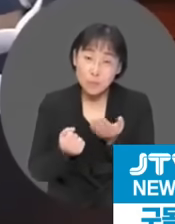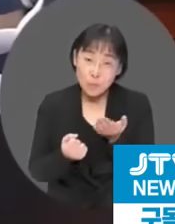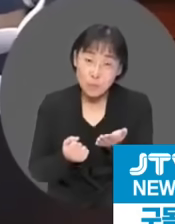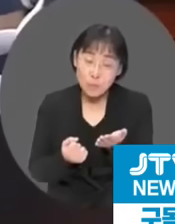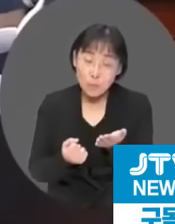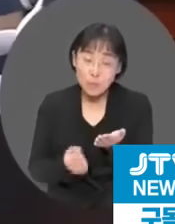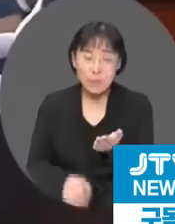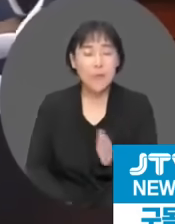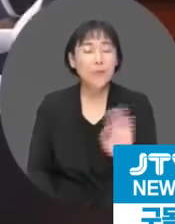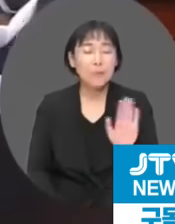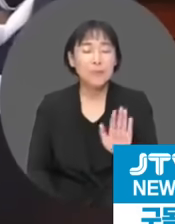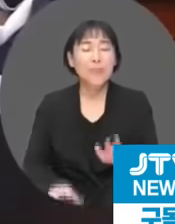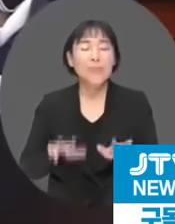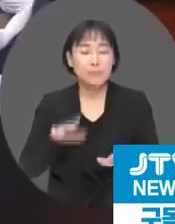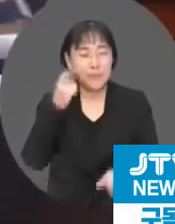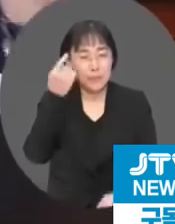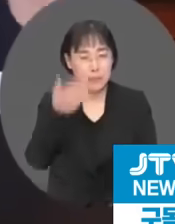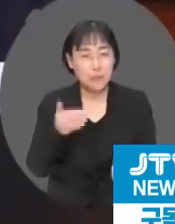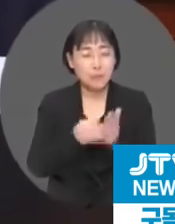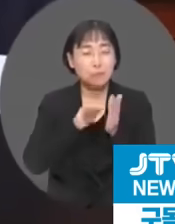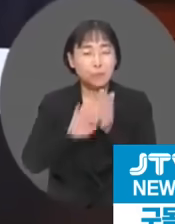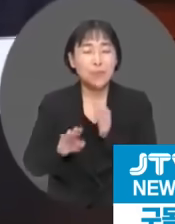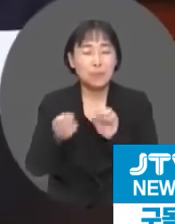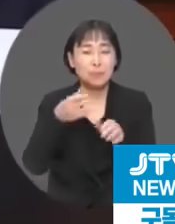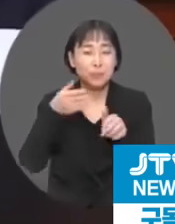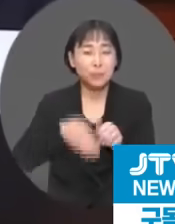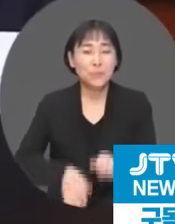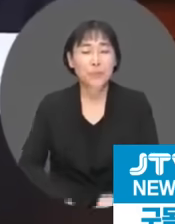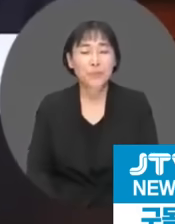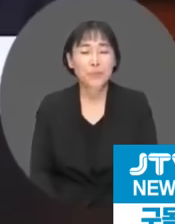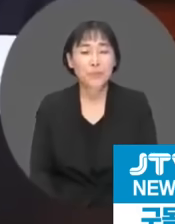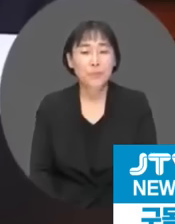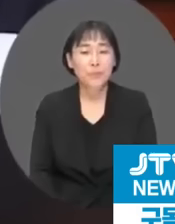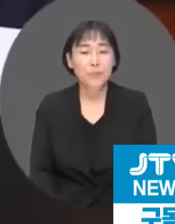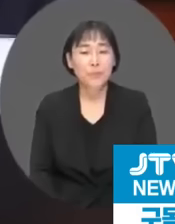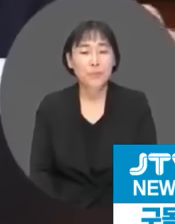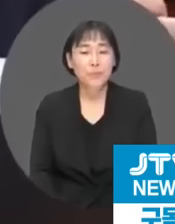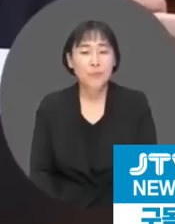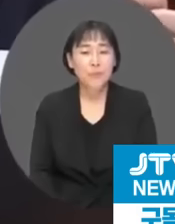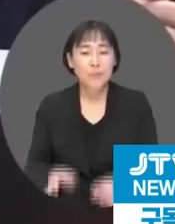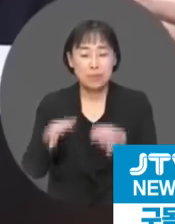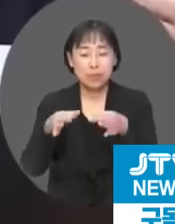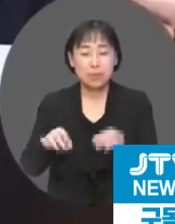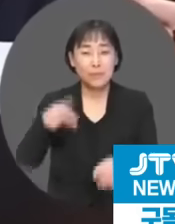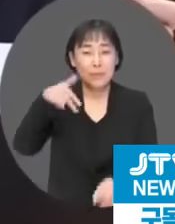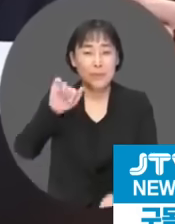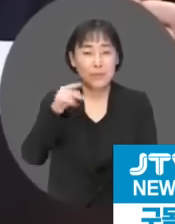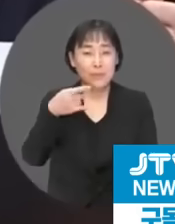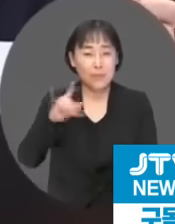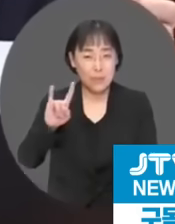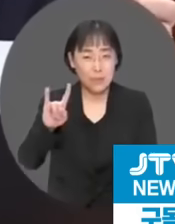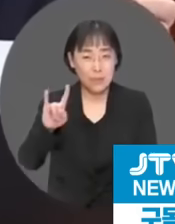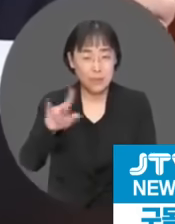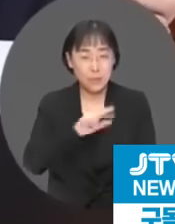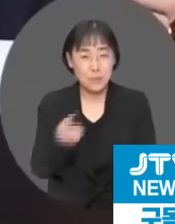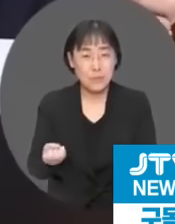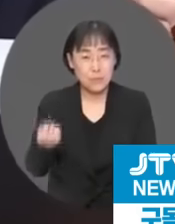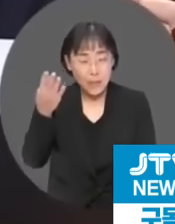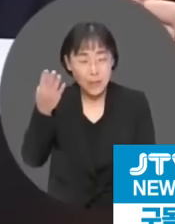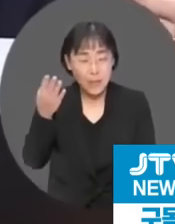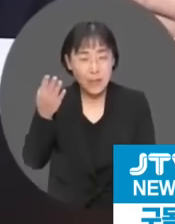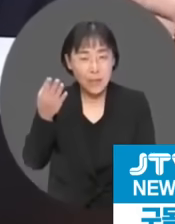제가 질문드리고 어차피 나중에 또 시간 있으시니까요 기사회 생활 하는데 녹취록에 여러 군데가 나오죠 네가 할래 내가